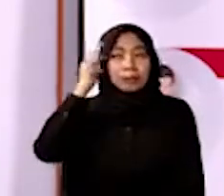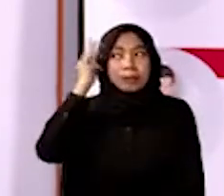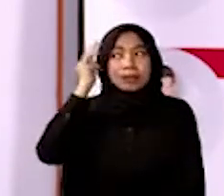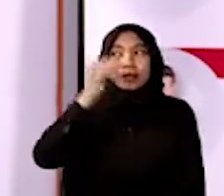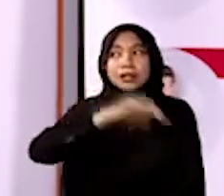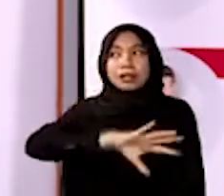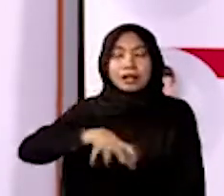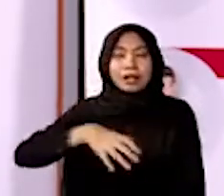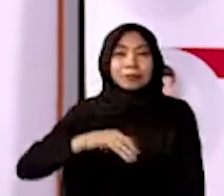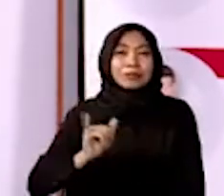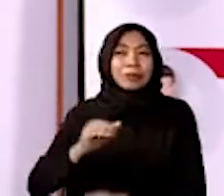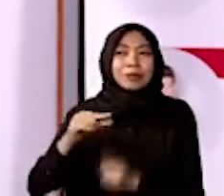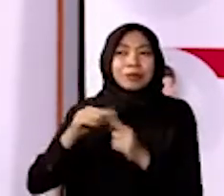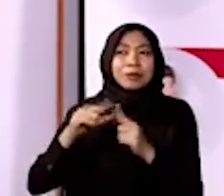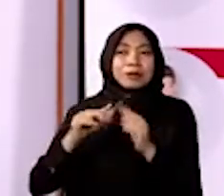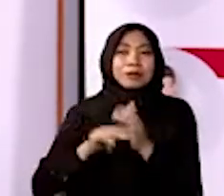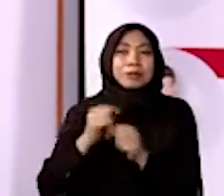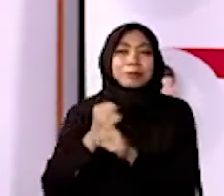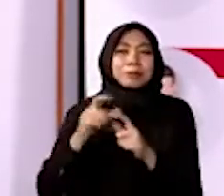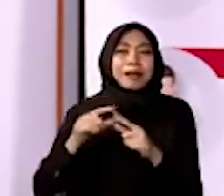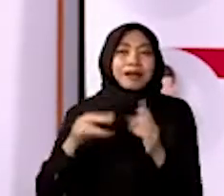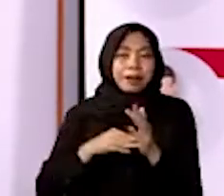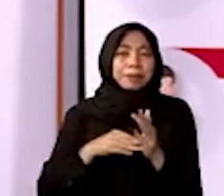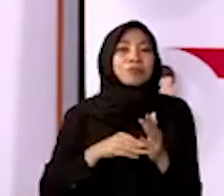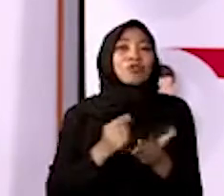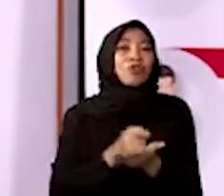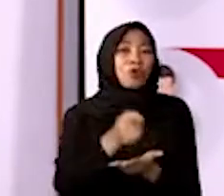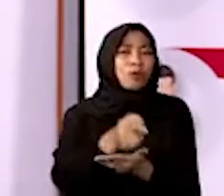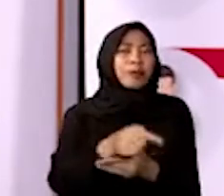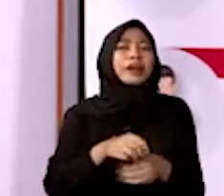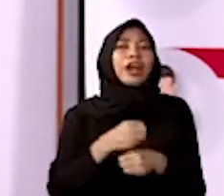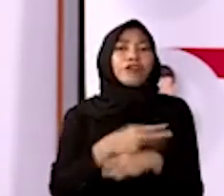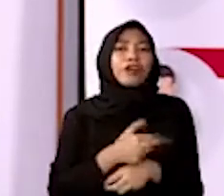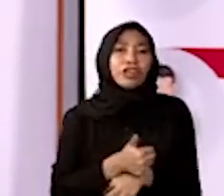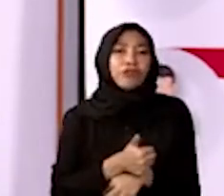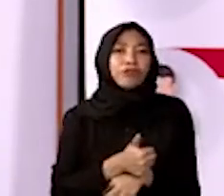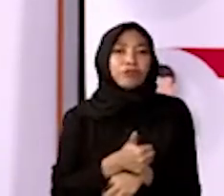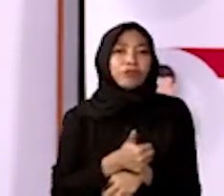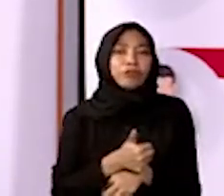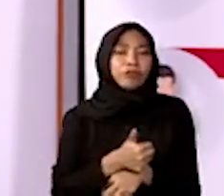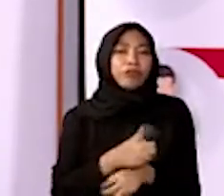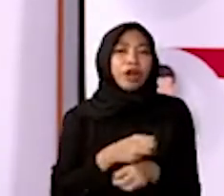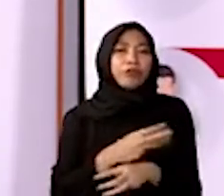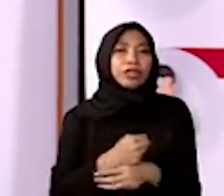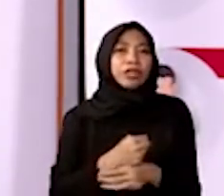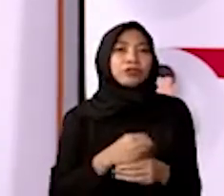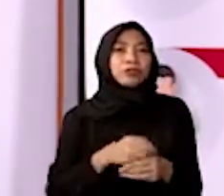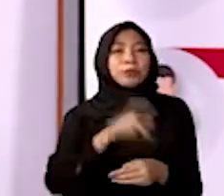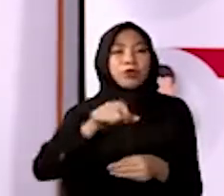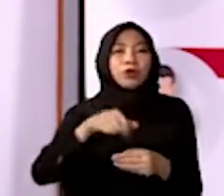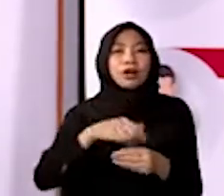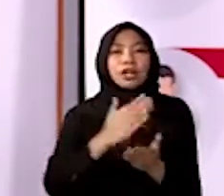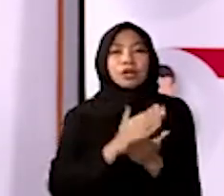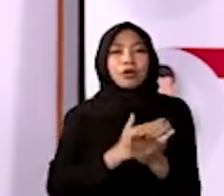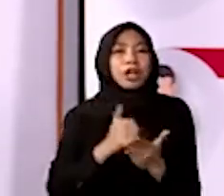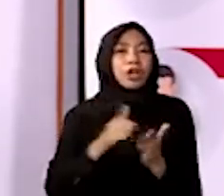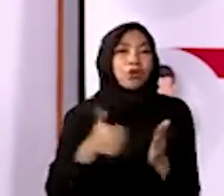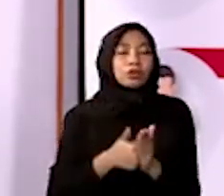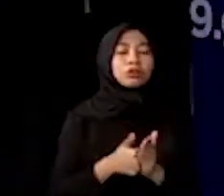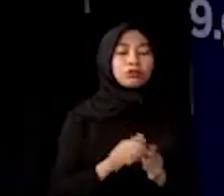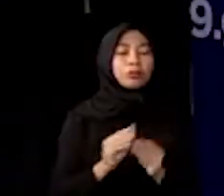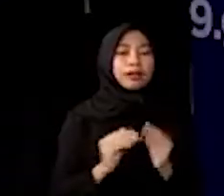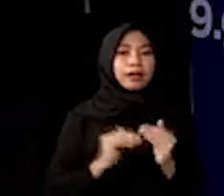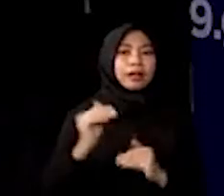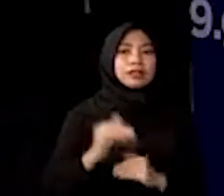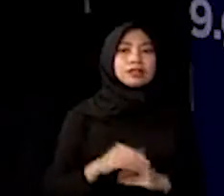juga teman-teman Pangdam itu cukup efektif dalam rangka memutus mata rantai penyebaran covid-19 gitu Mas terima kasih terima kasih Pak wakali